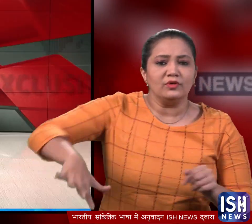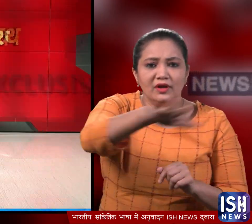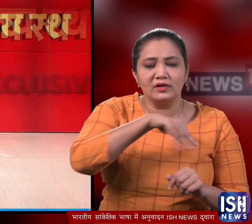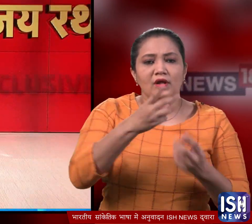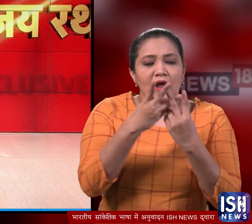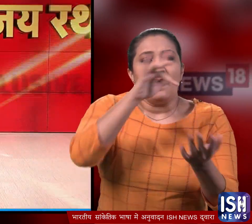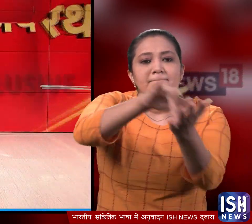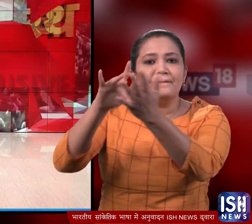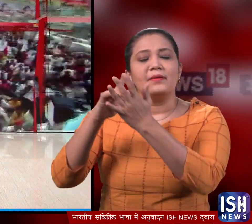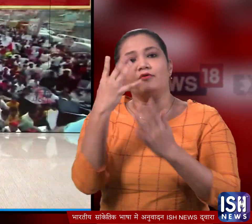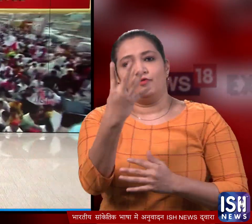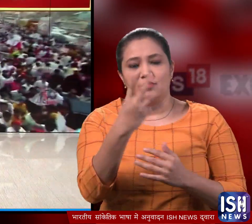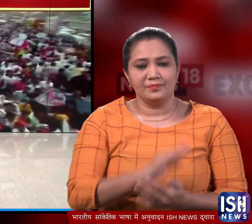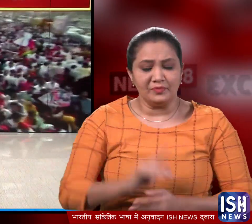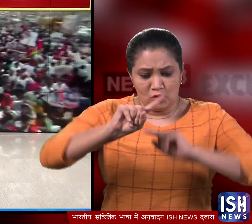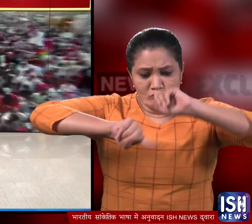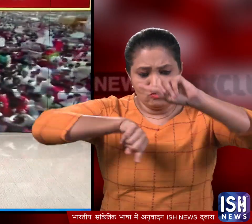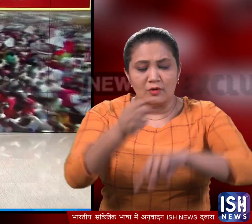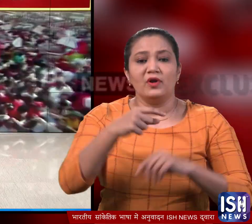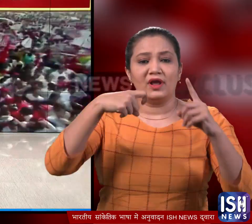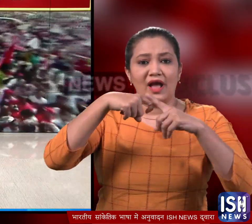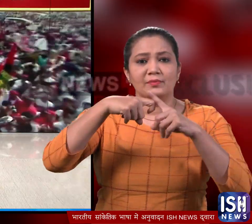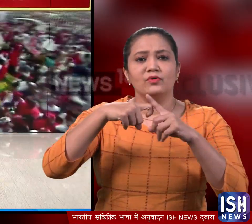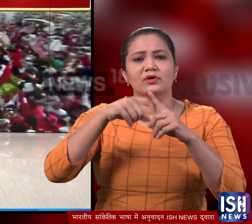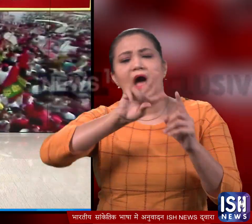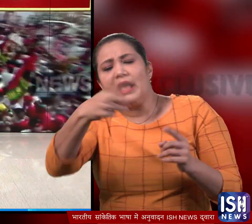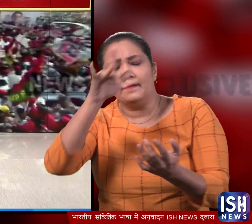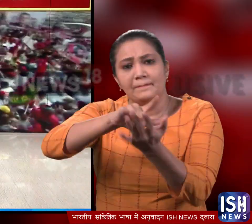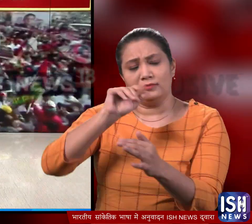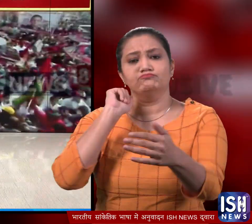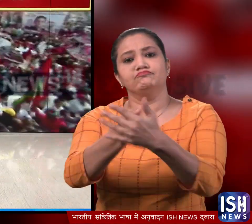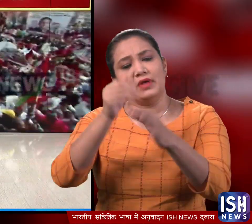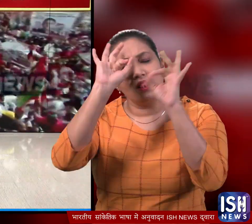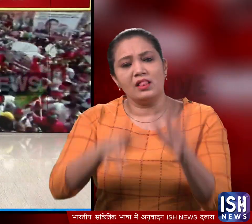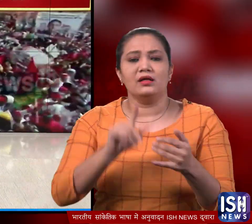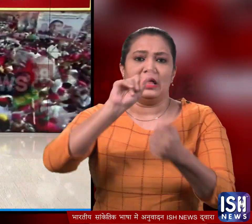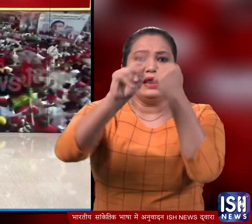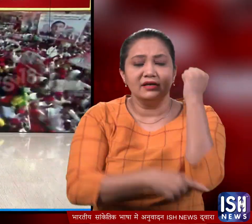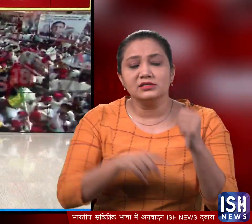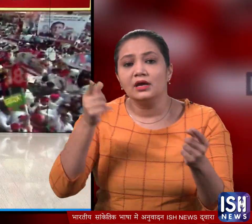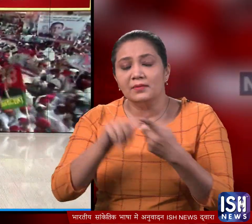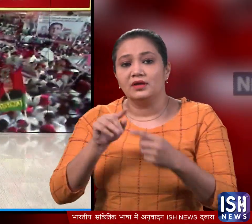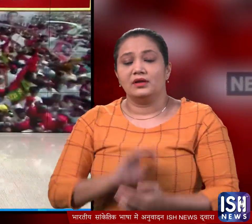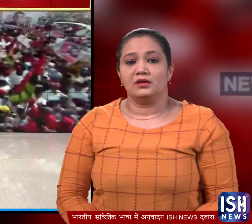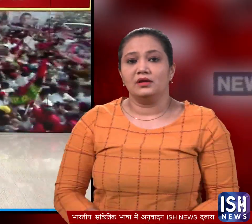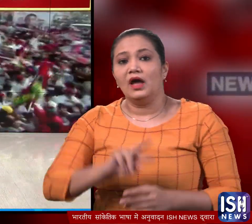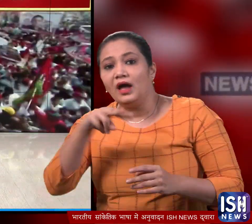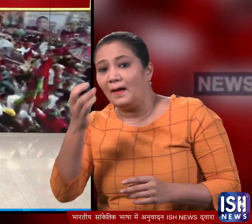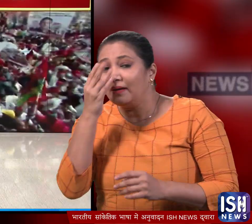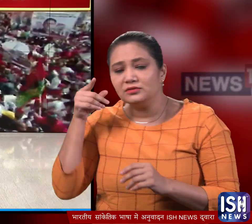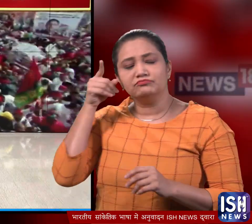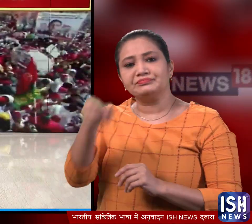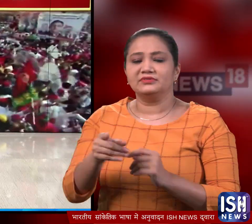के 4 जिलों से होते हुए एक दिन बाद कानपुर देहात में खत्म होगी, लेकिन इसी बहाने बीजेपी ने मुलायम कुनबे के सियासी कलह पर